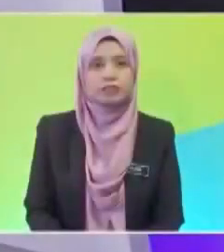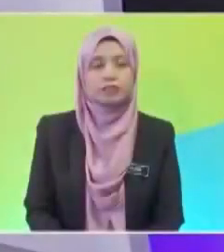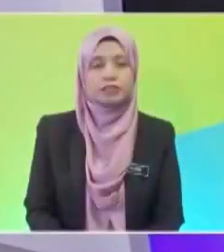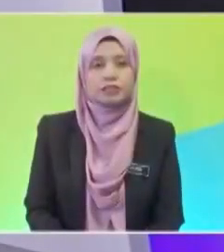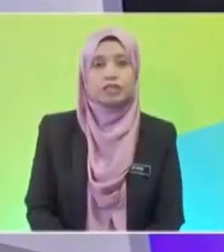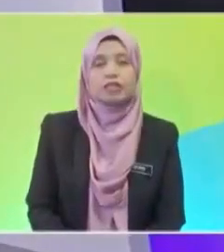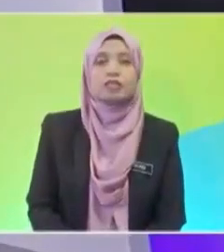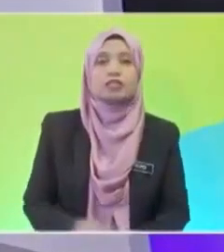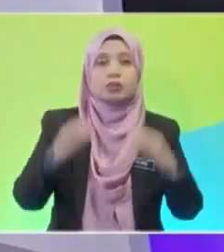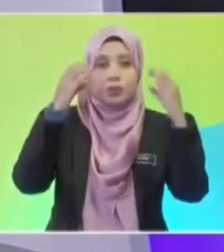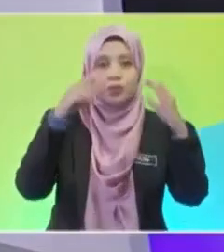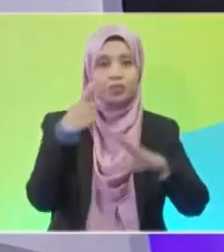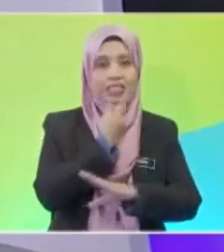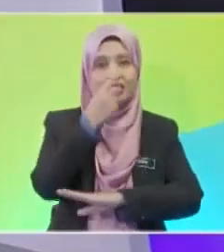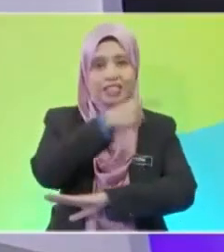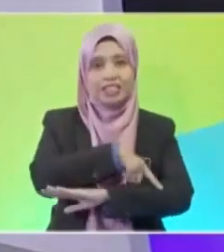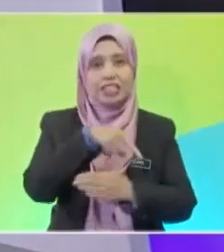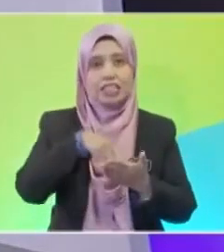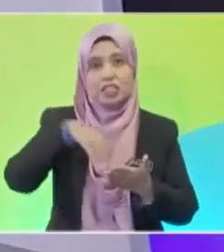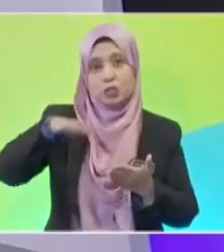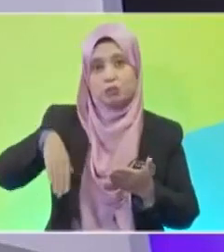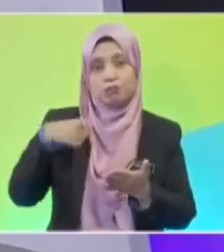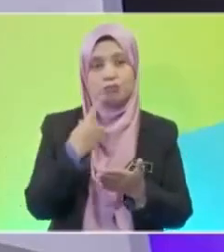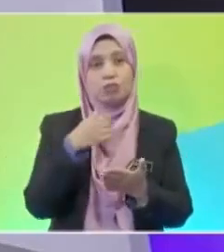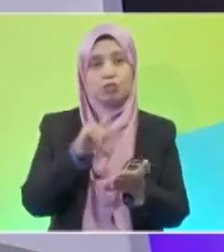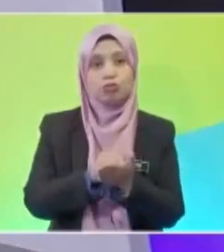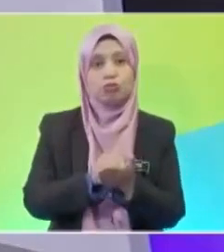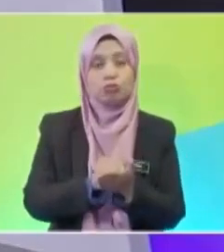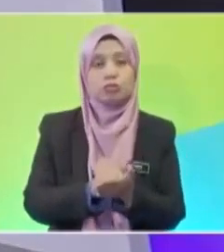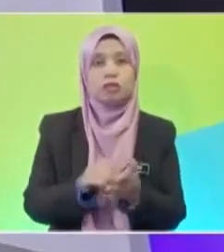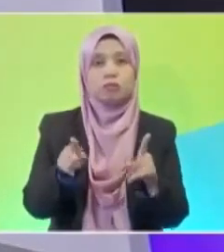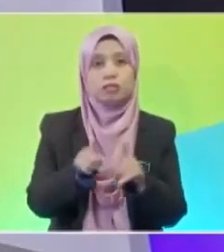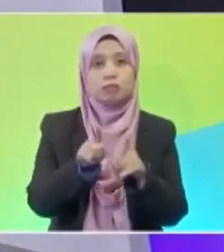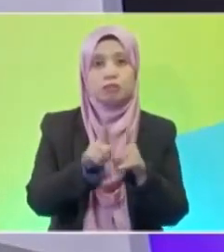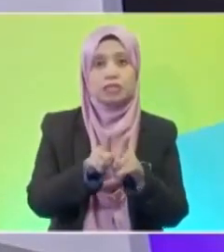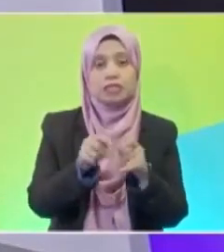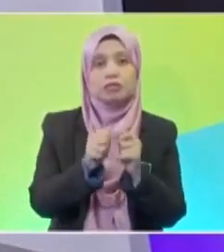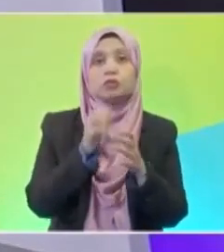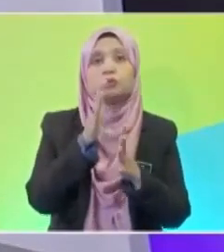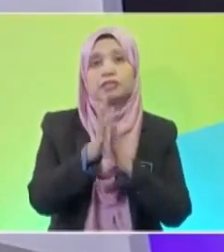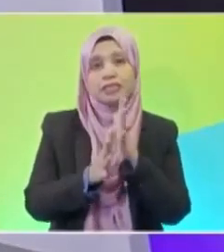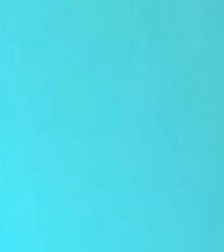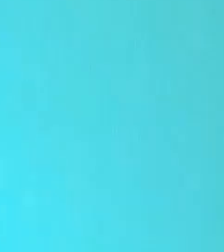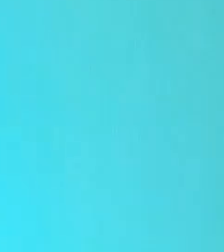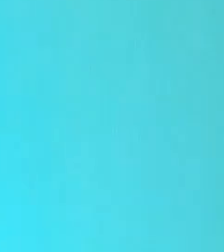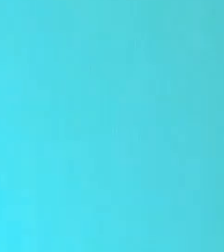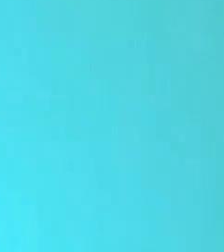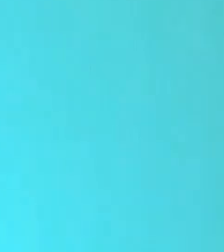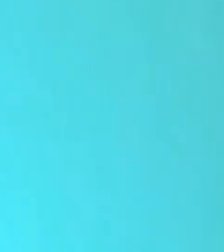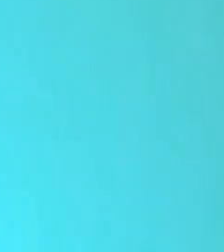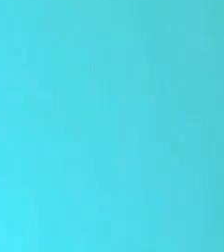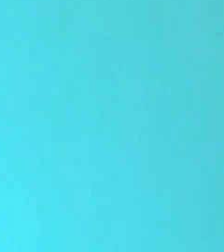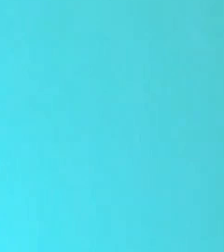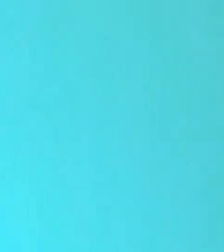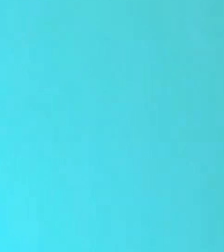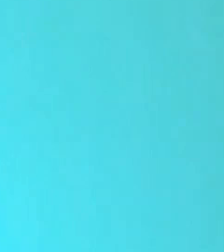Itu dia guru kita pada hari ini. Tetapi sebelum itu, bersama-sama dengan kami di studio merupakan guru jurubahasa isyarat iaitu Cikgu Azliana Mashuri